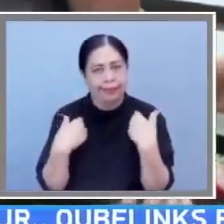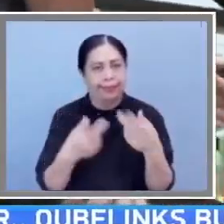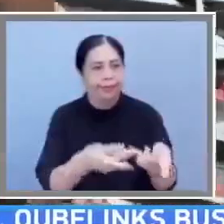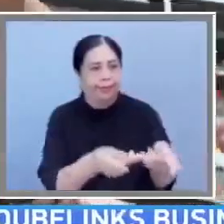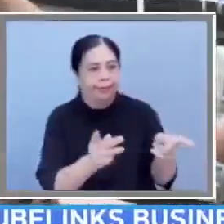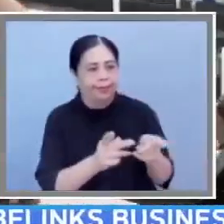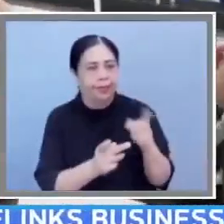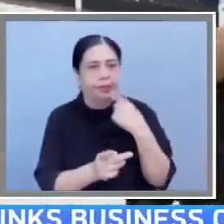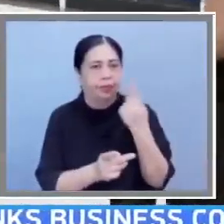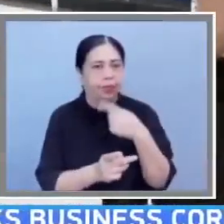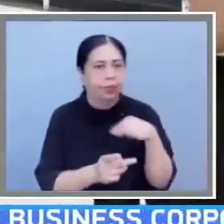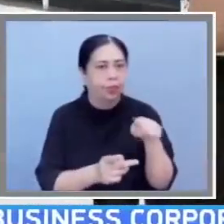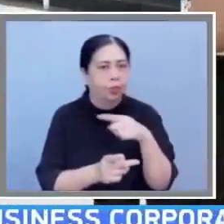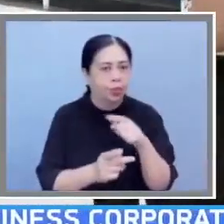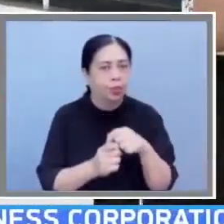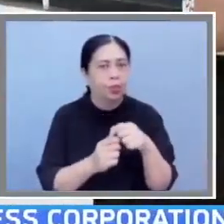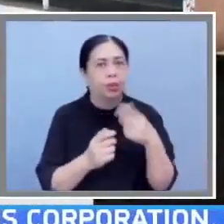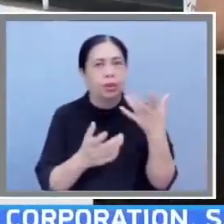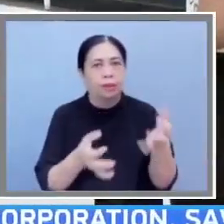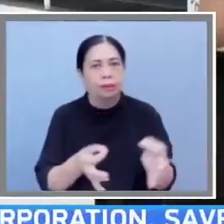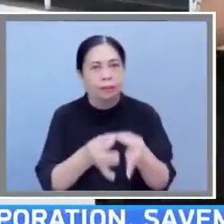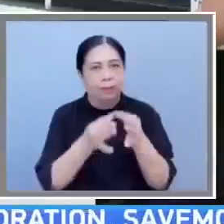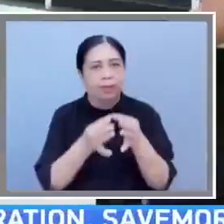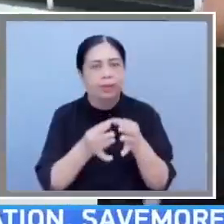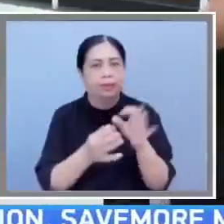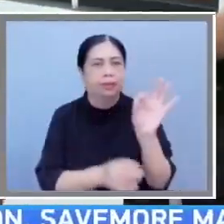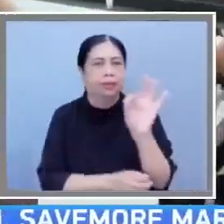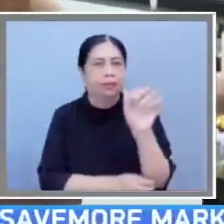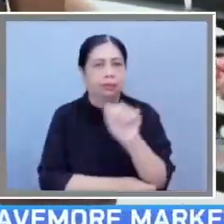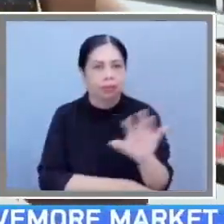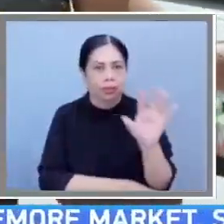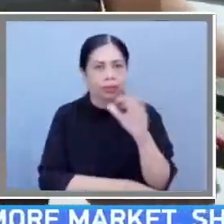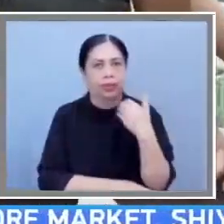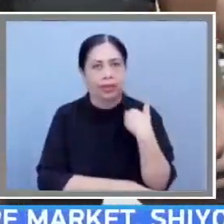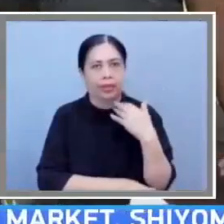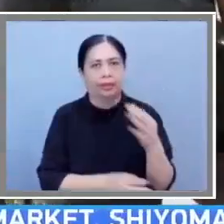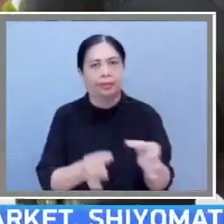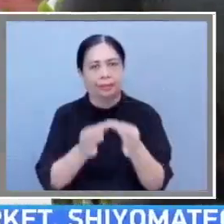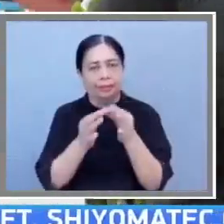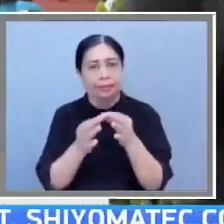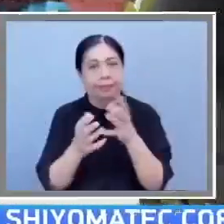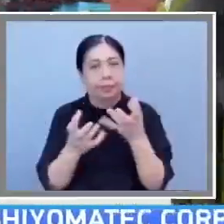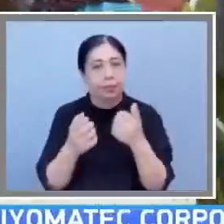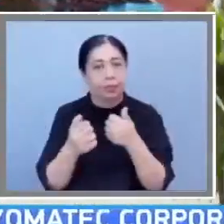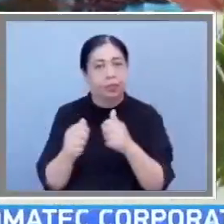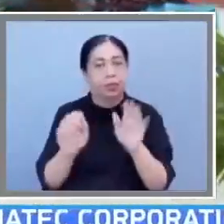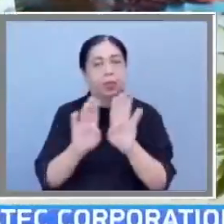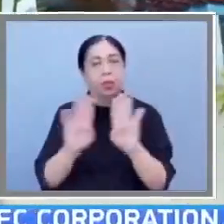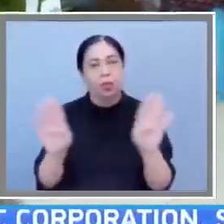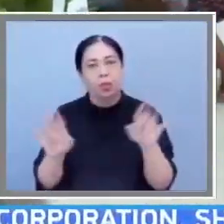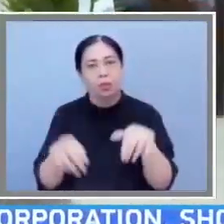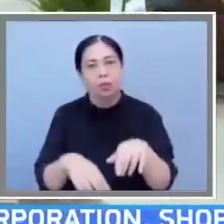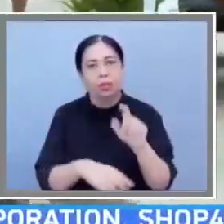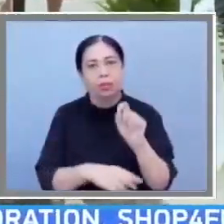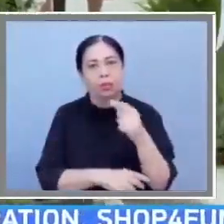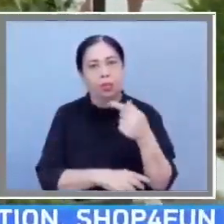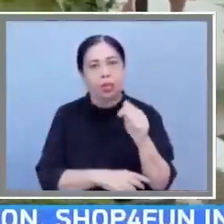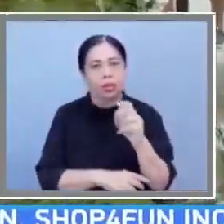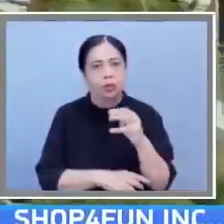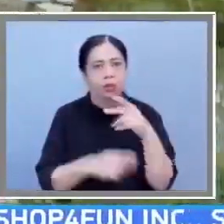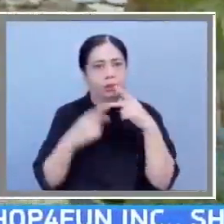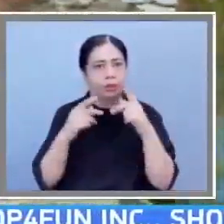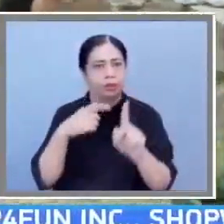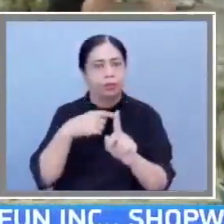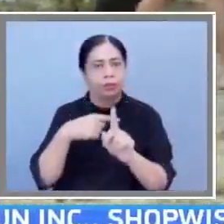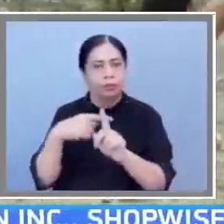mga para sa Misa tuwing 9 ng umaga doun po sa mga hahabol dito bukas po itong tugatog public Cemetery mula 6 ng